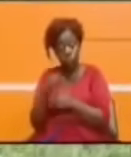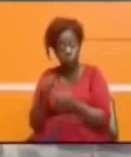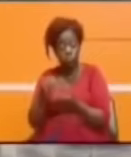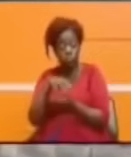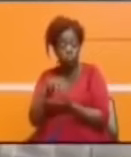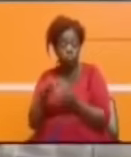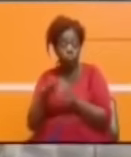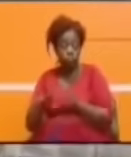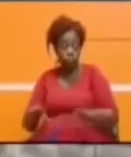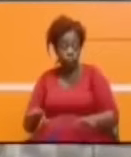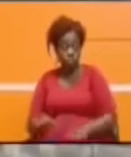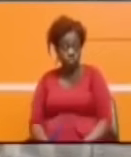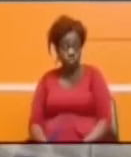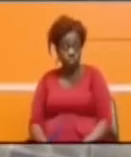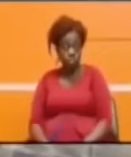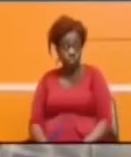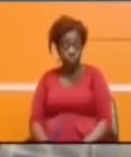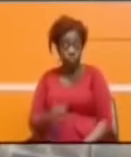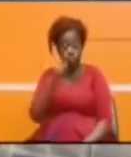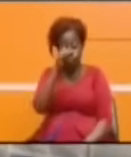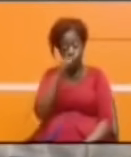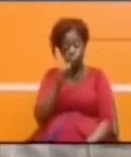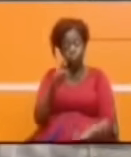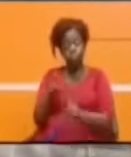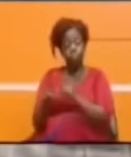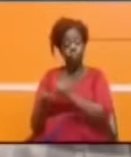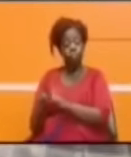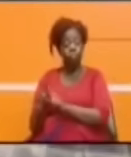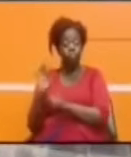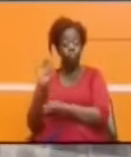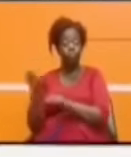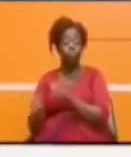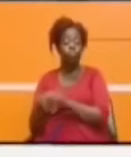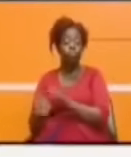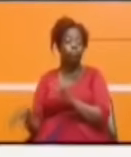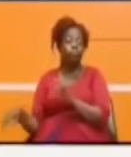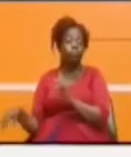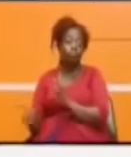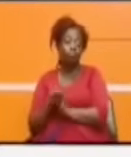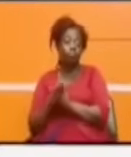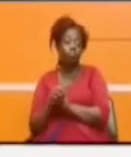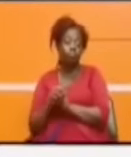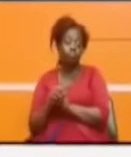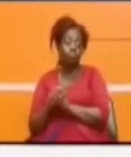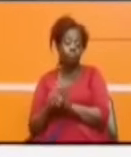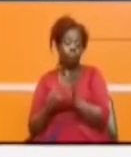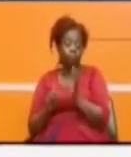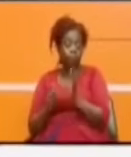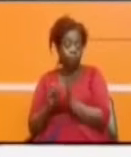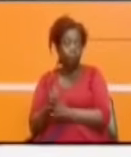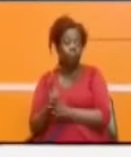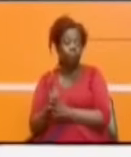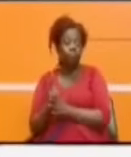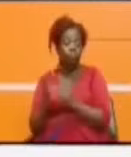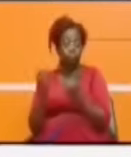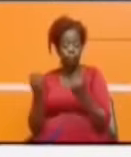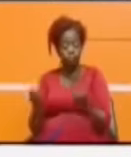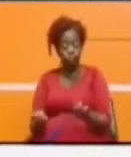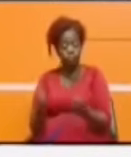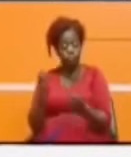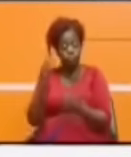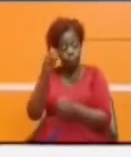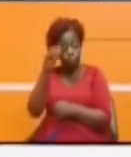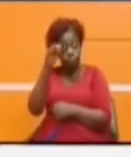z'ettaka. Private security guards bonna baagobebwa ku mataka agakanyi. So n'olw'ensonga